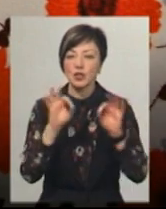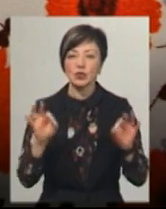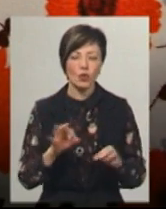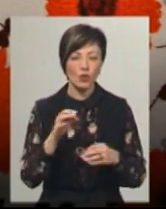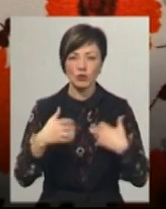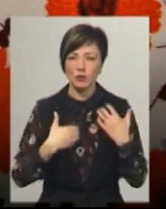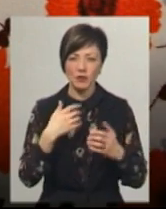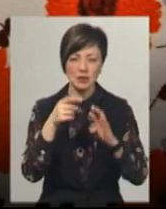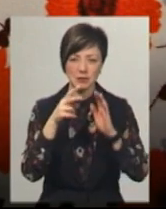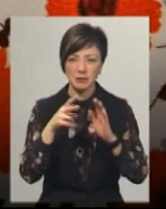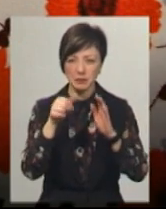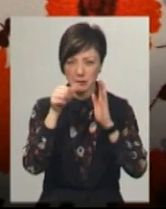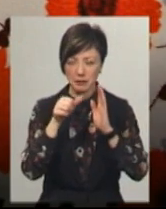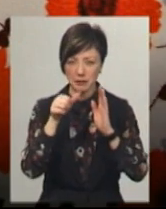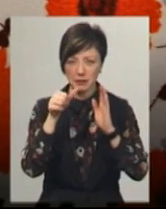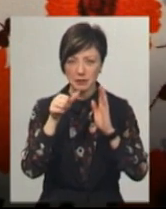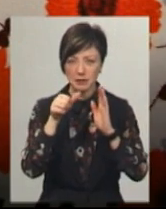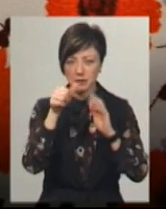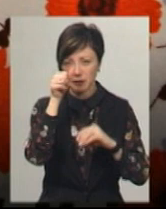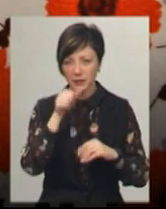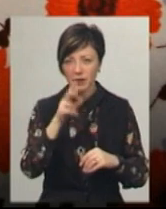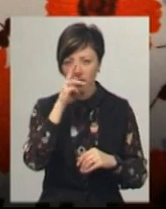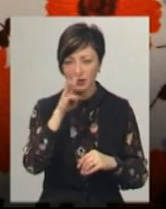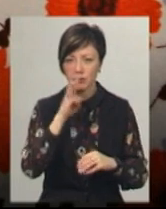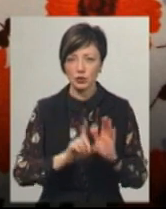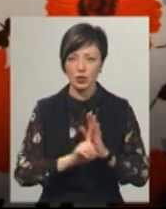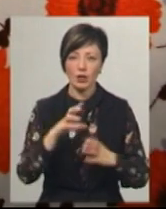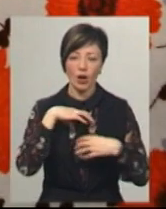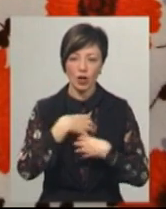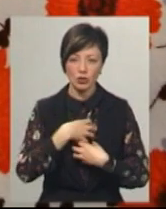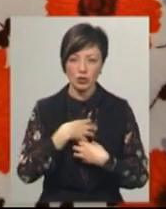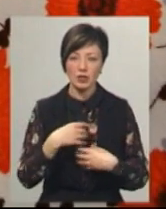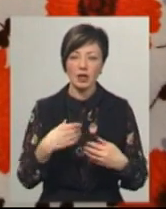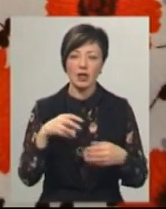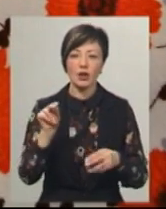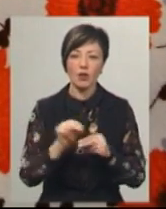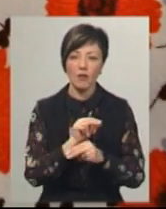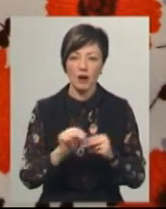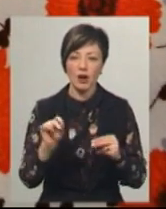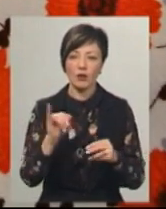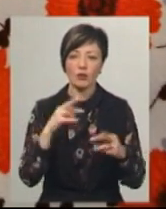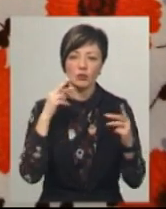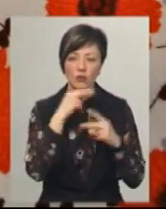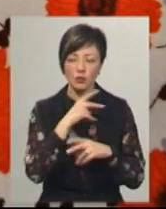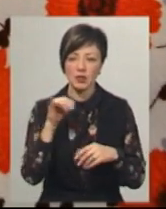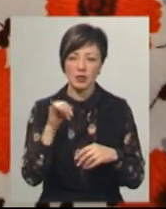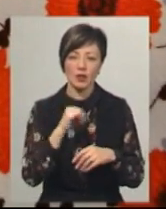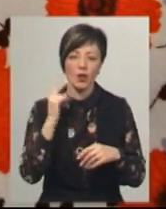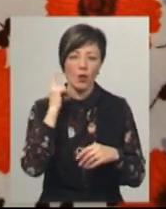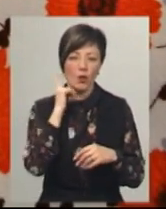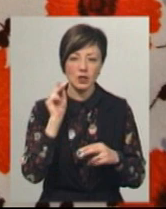взагалі, була здорова дитина. Через 2-3 місяці в нас почався кашель, нам лікували і отруєння, і